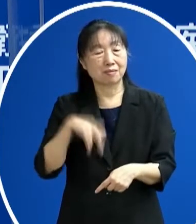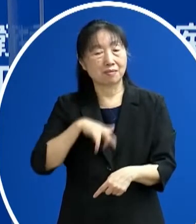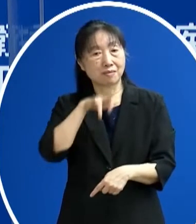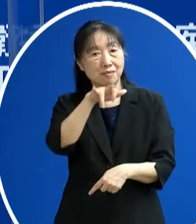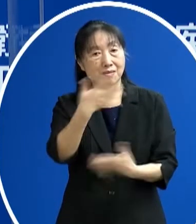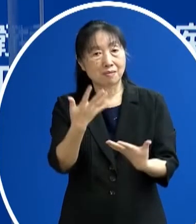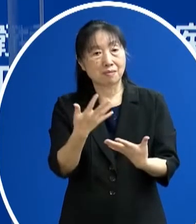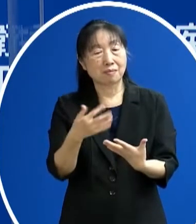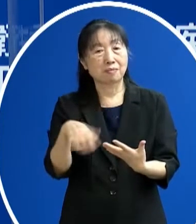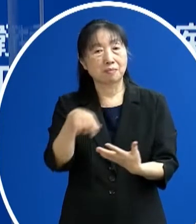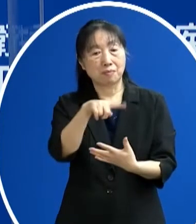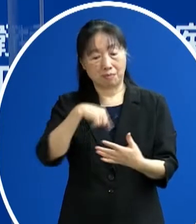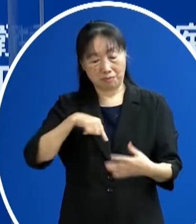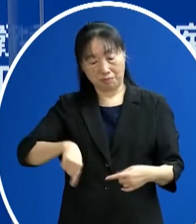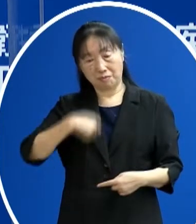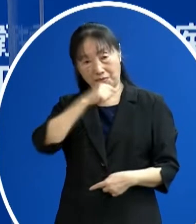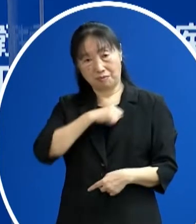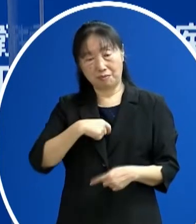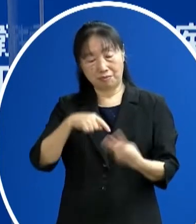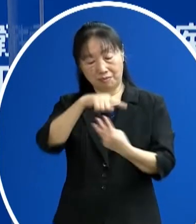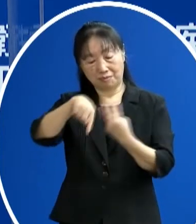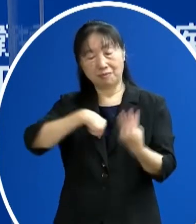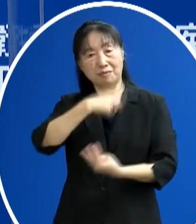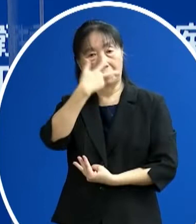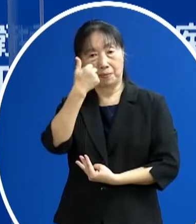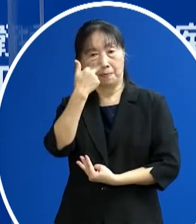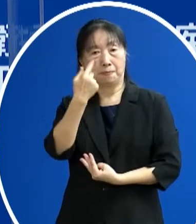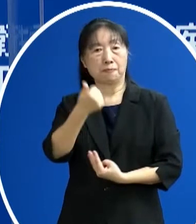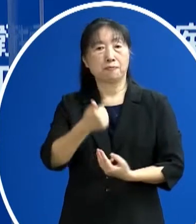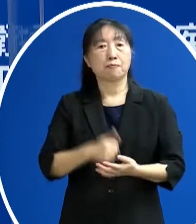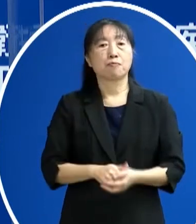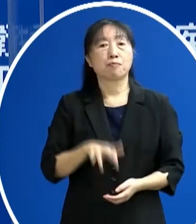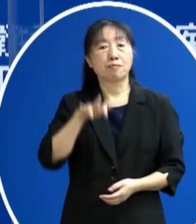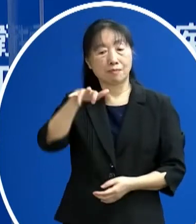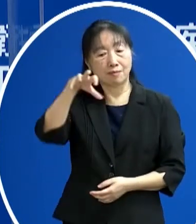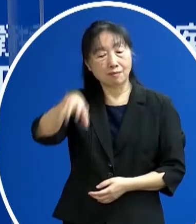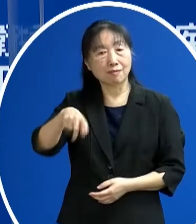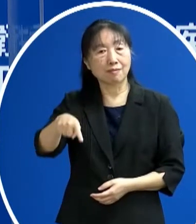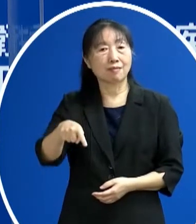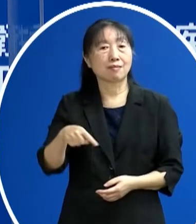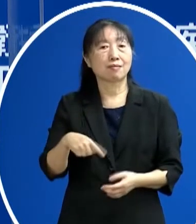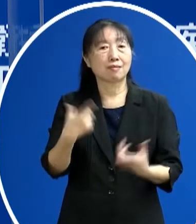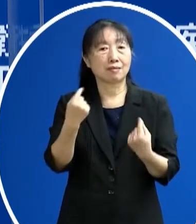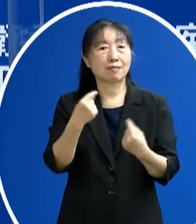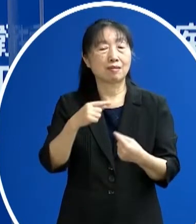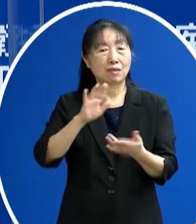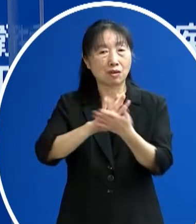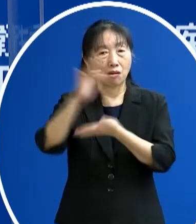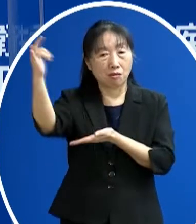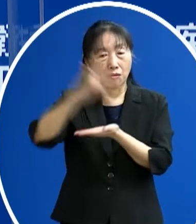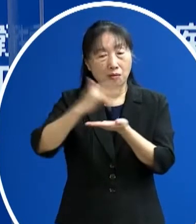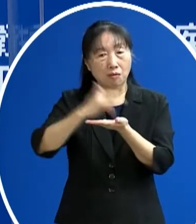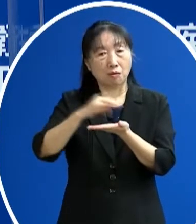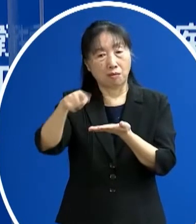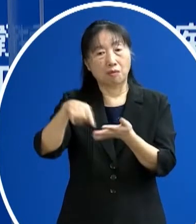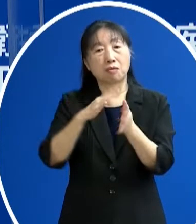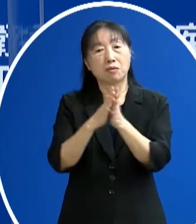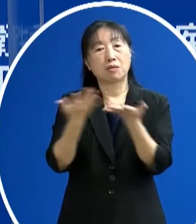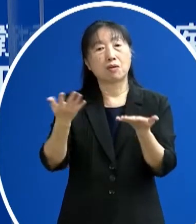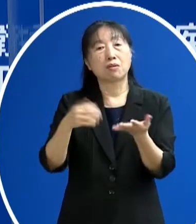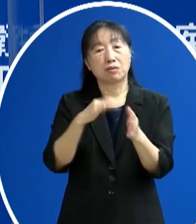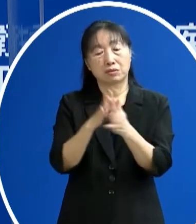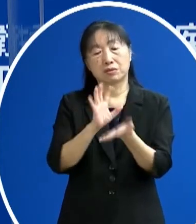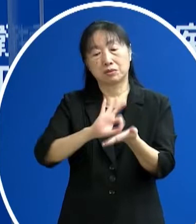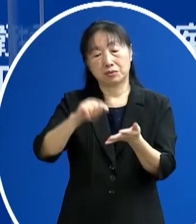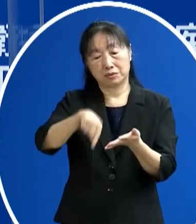较好，相对的方便有效。好，另外在机场未来将来也会越来越多的使用这个。好，